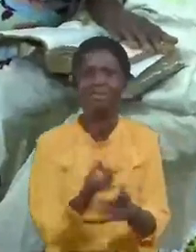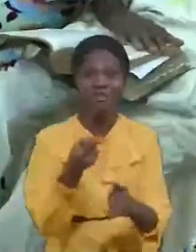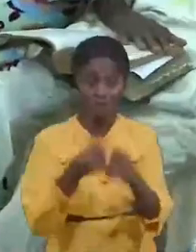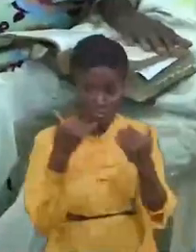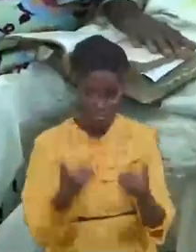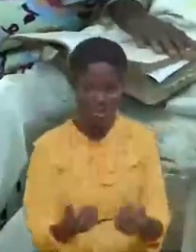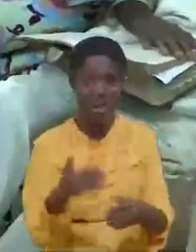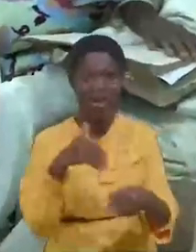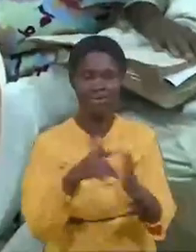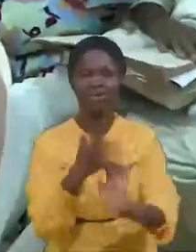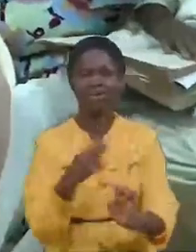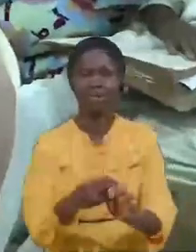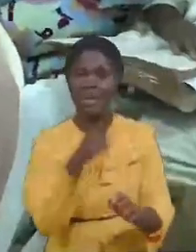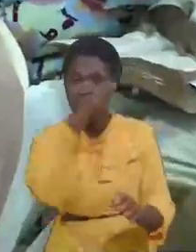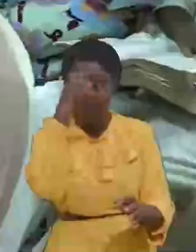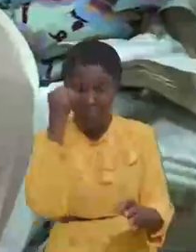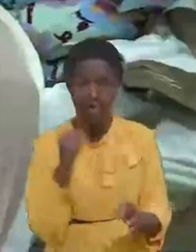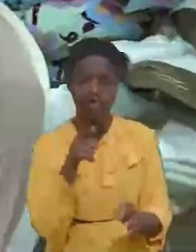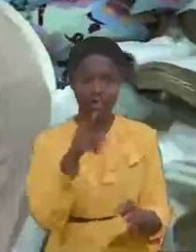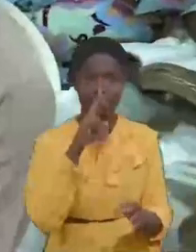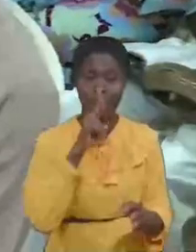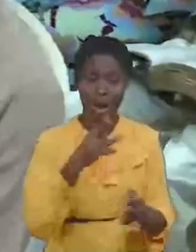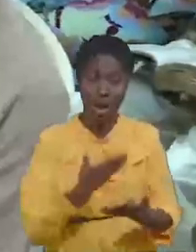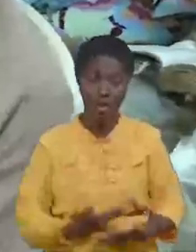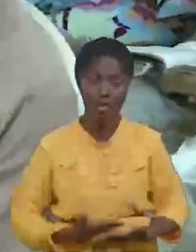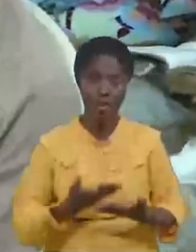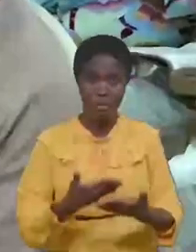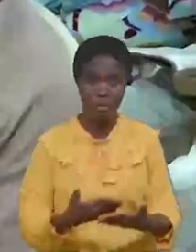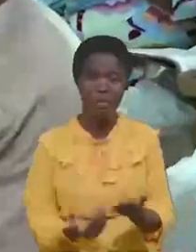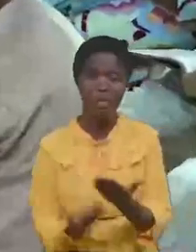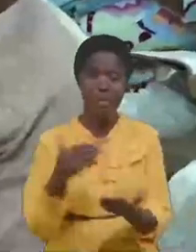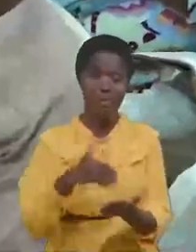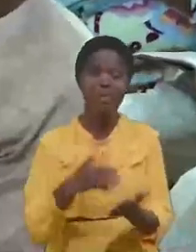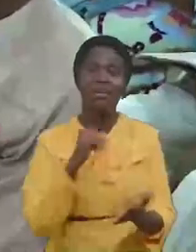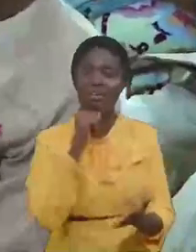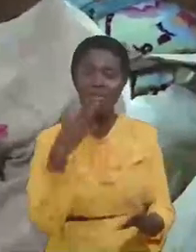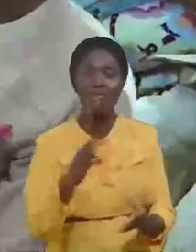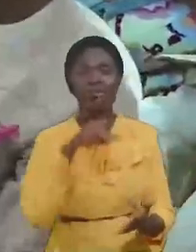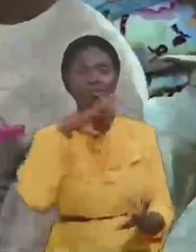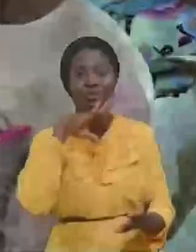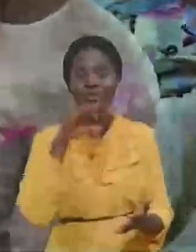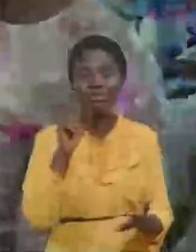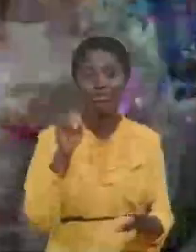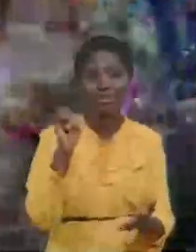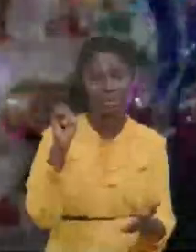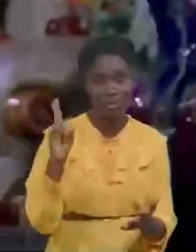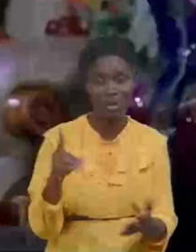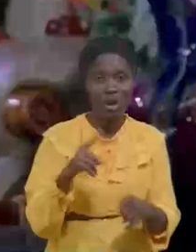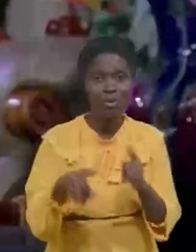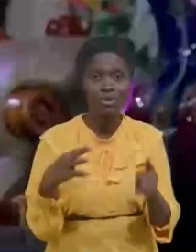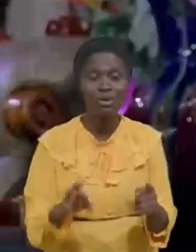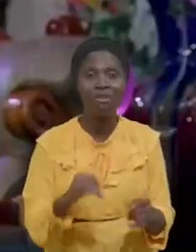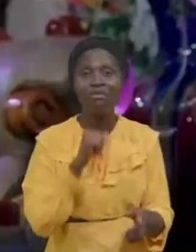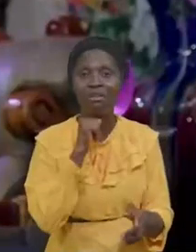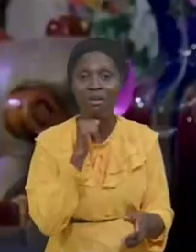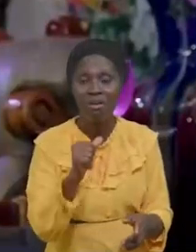partir de cette nuit parce que nous sommes régénérés, non par une semence corruptible, mais par